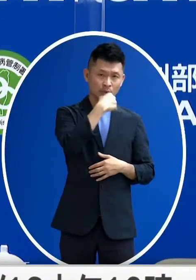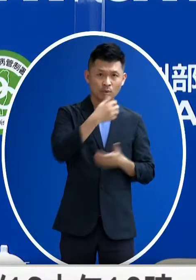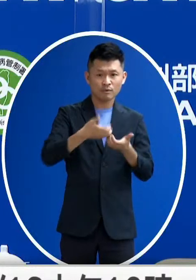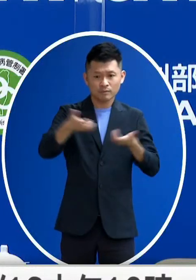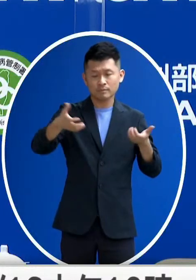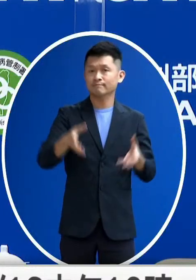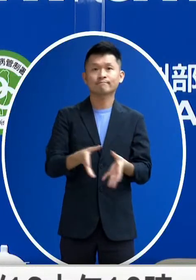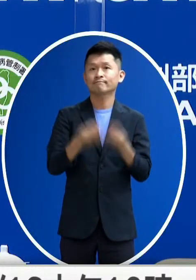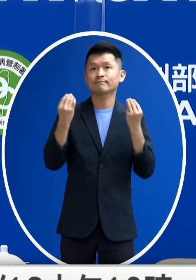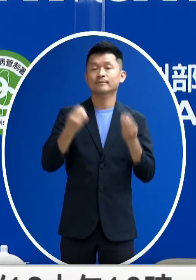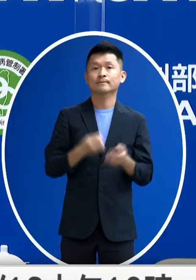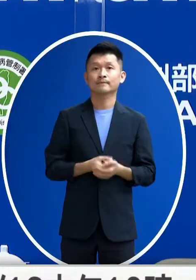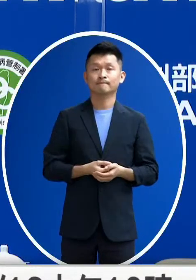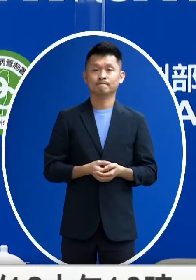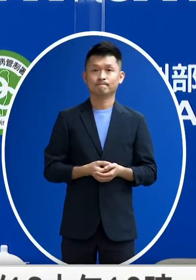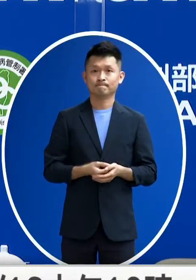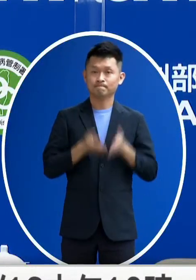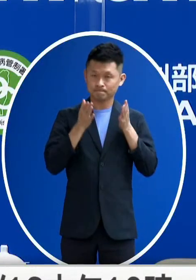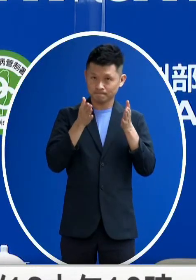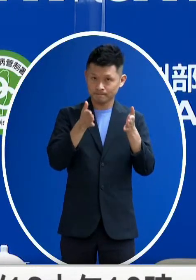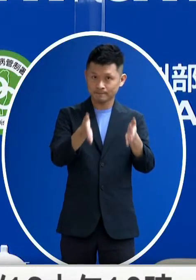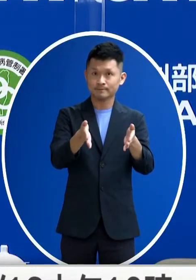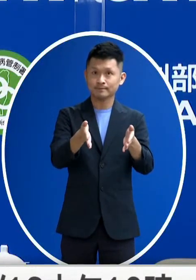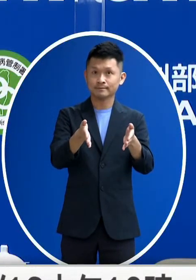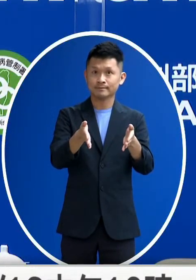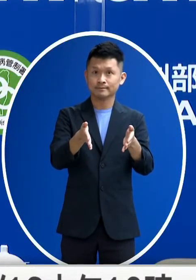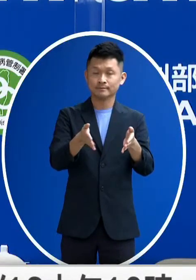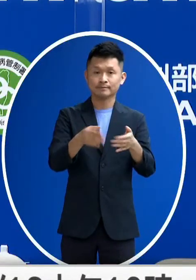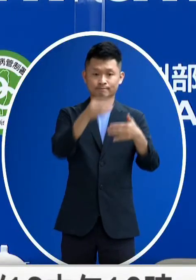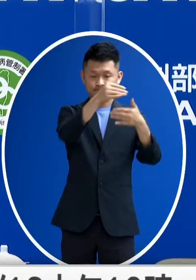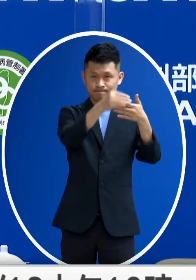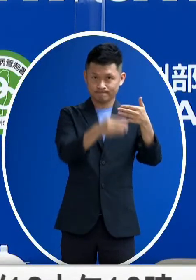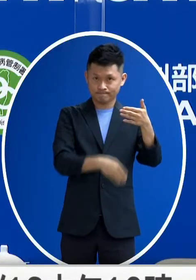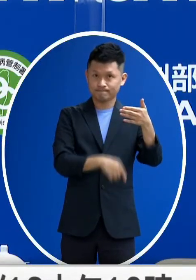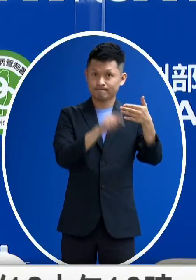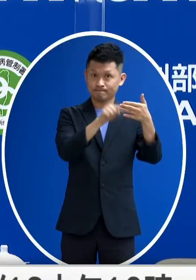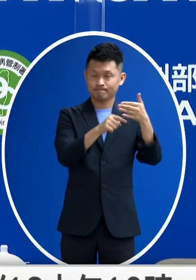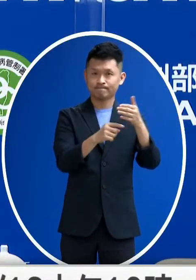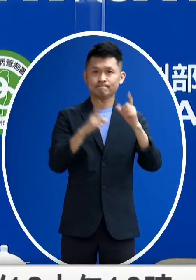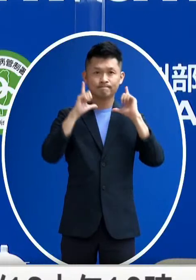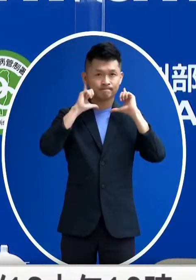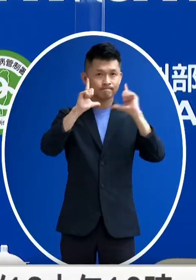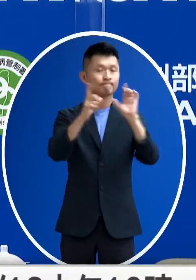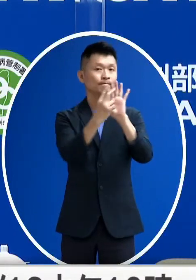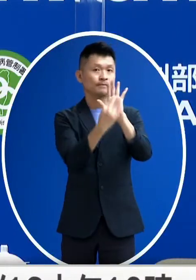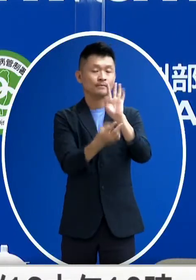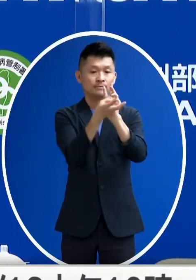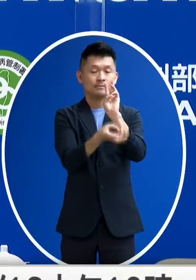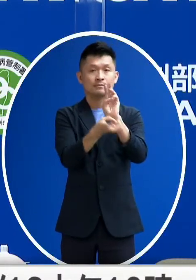就是持续的在针对我们的这个规定在做说明。请。